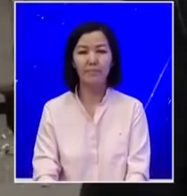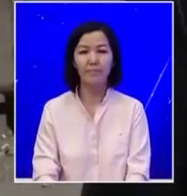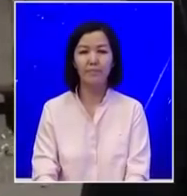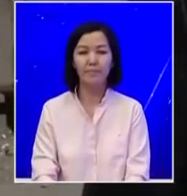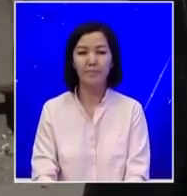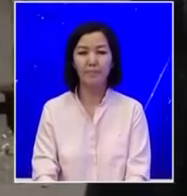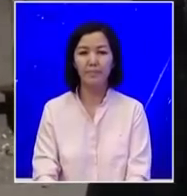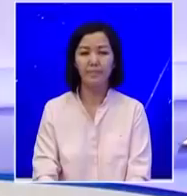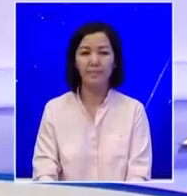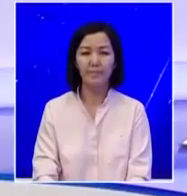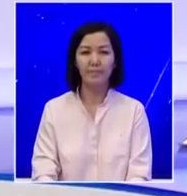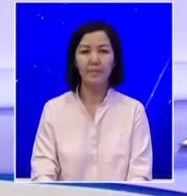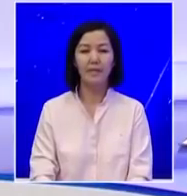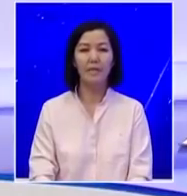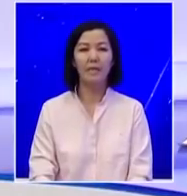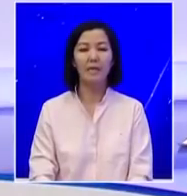телеарнасы.